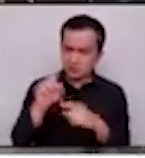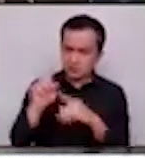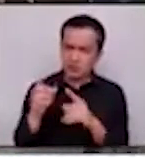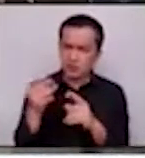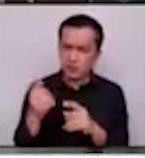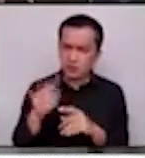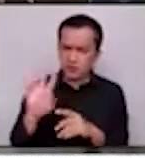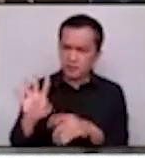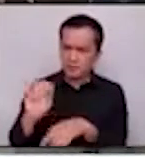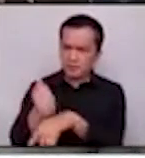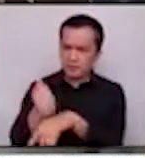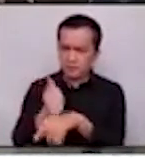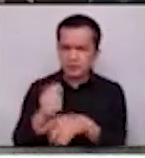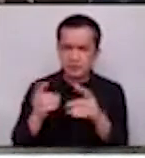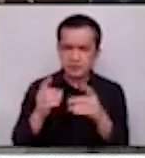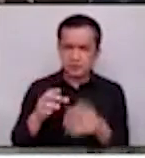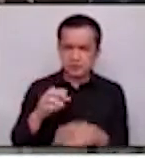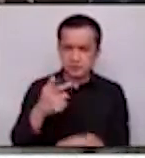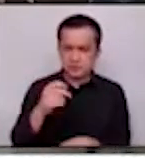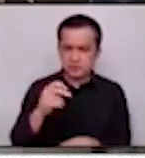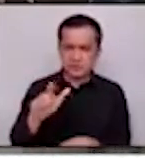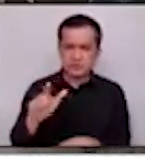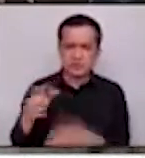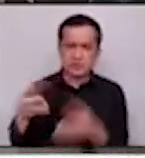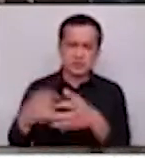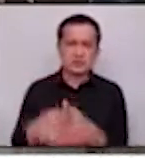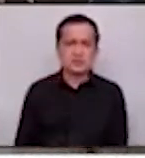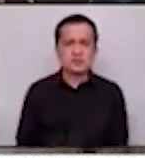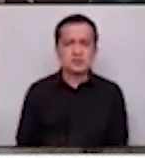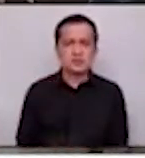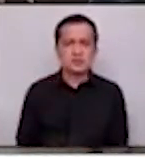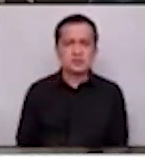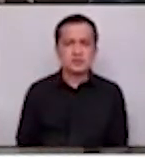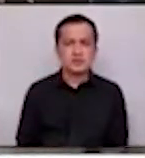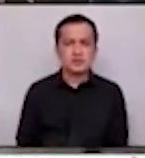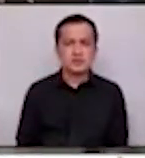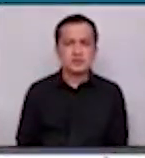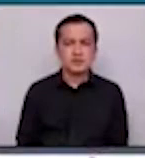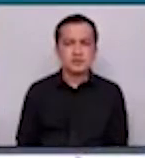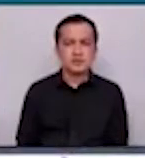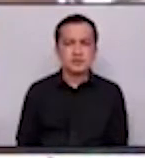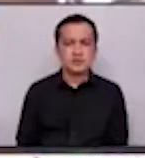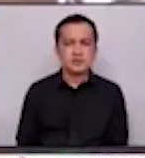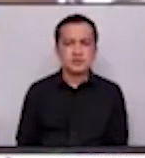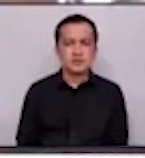Deputy Director Generals ang ahensya, si Daniel Manalastas sa detalye.